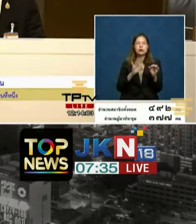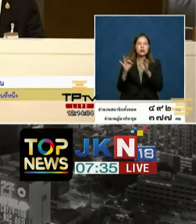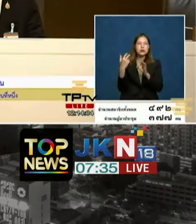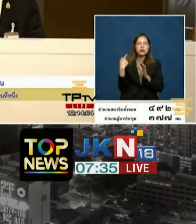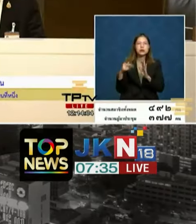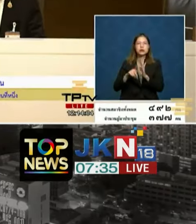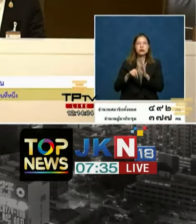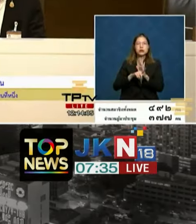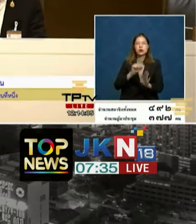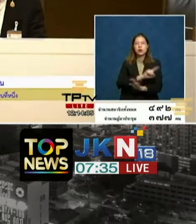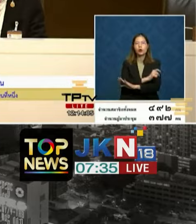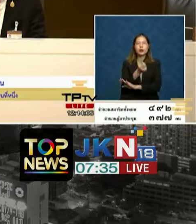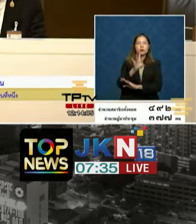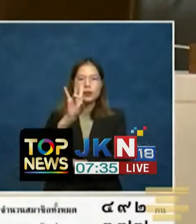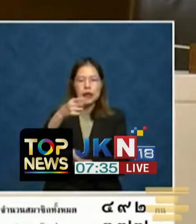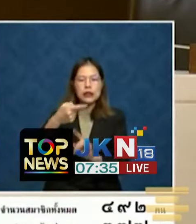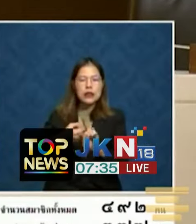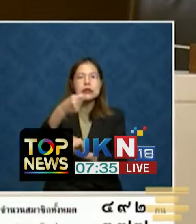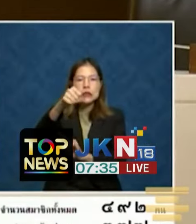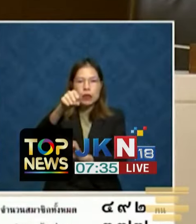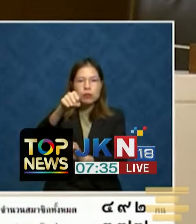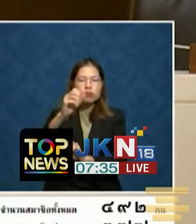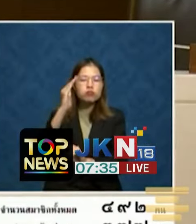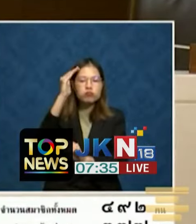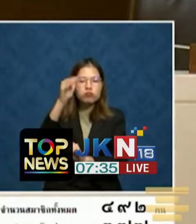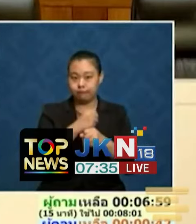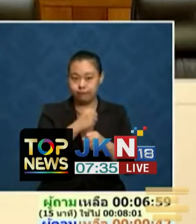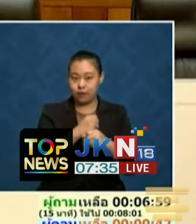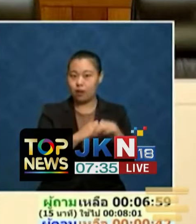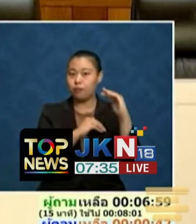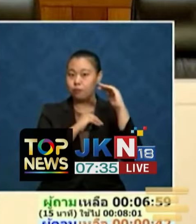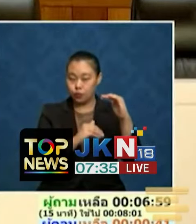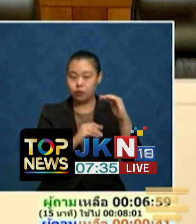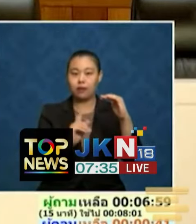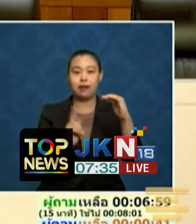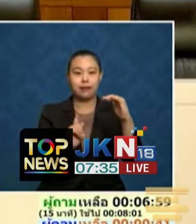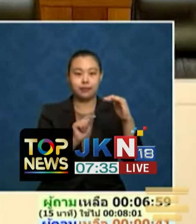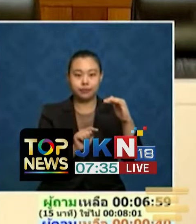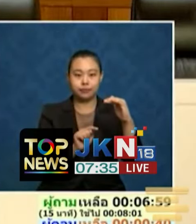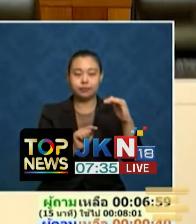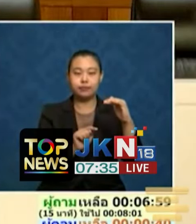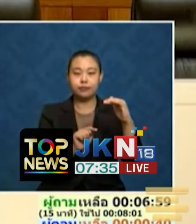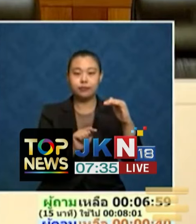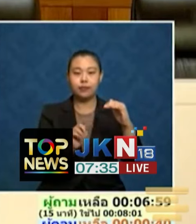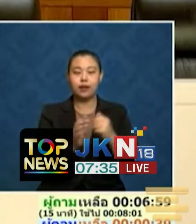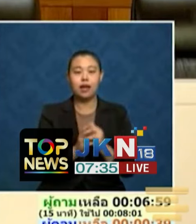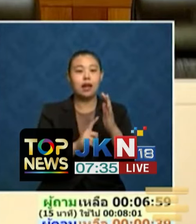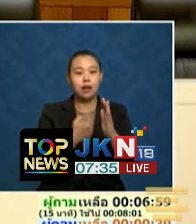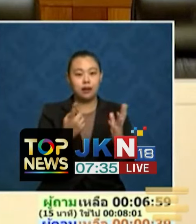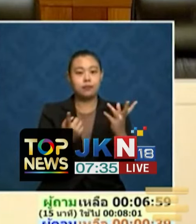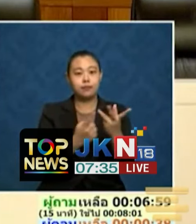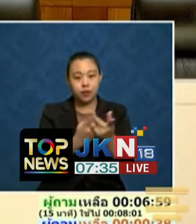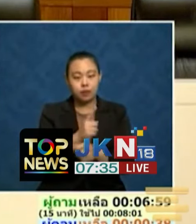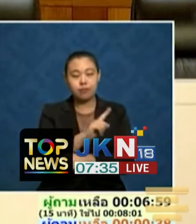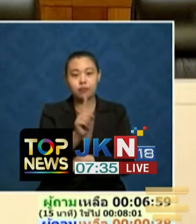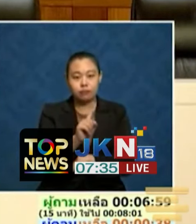นะตั้งกระทู้ถามสดแล้วคนมาตอบก็คือรัฐมนตรีช่วยมหาดไทยคุณธีรรัตน์สำเร็จวานิชรัฐมนตรีช่วย